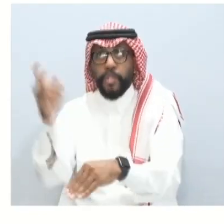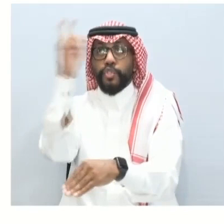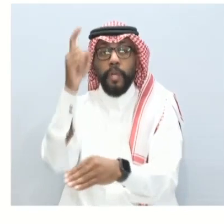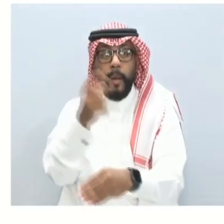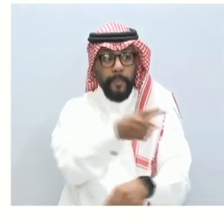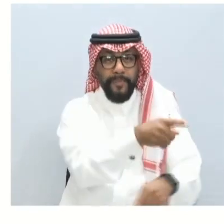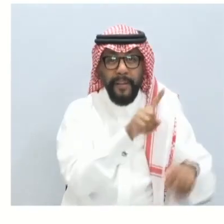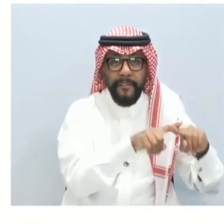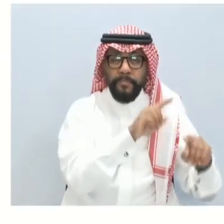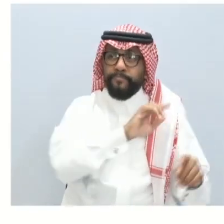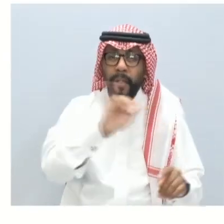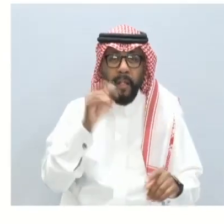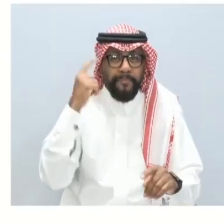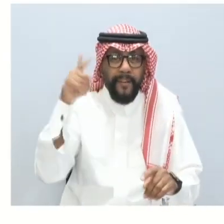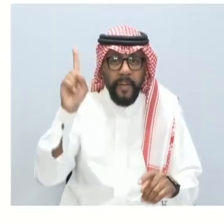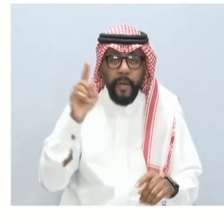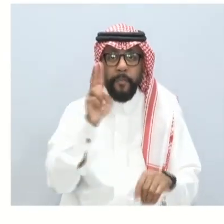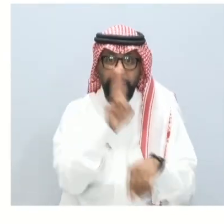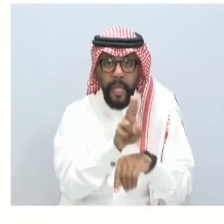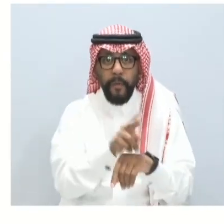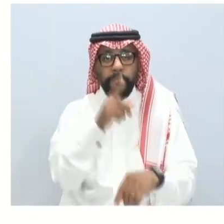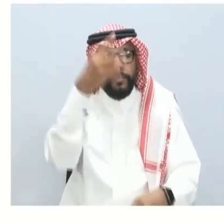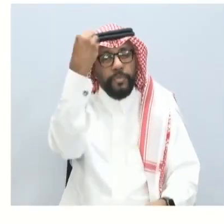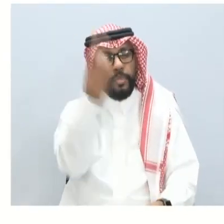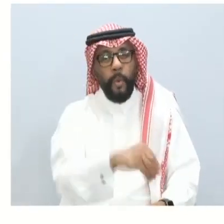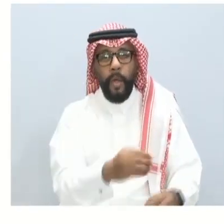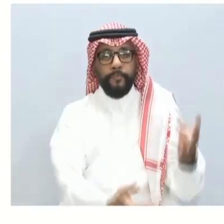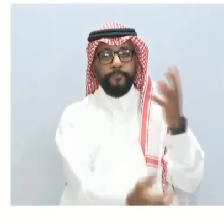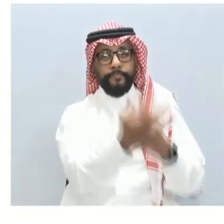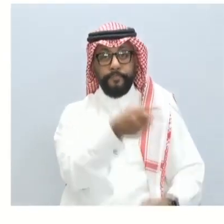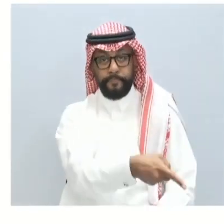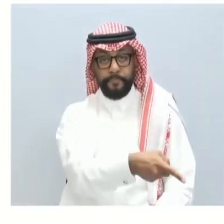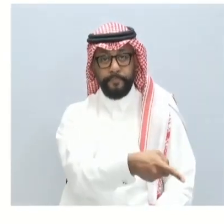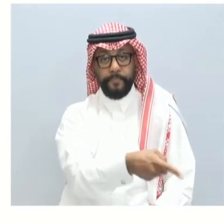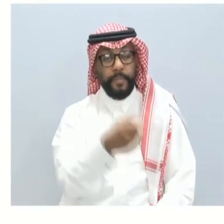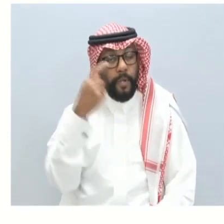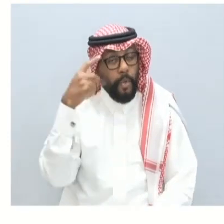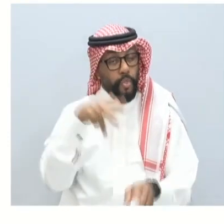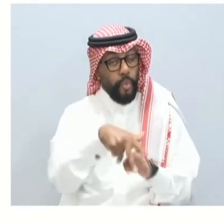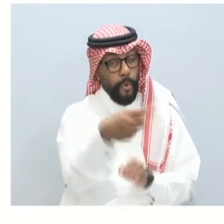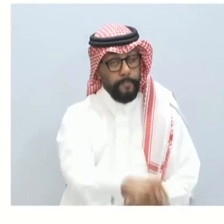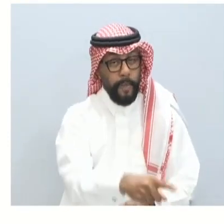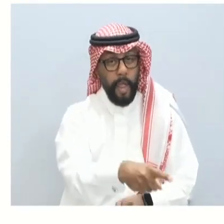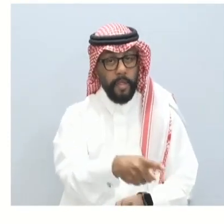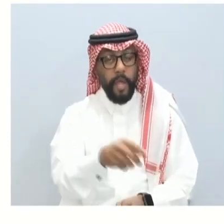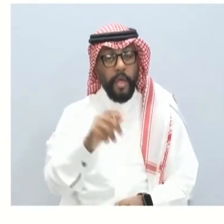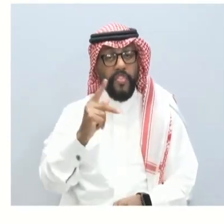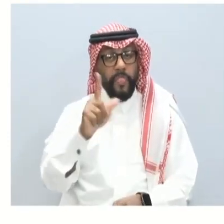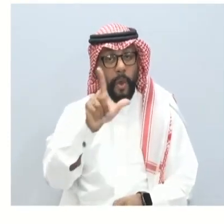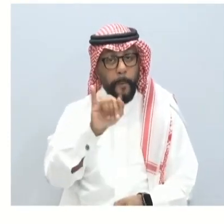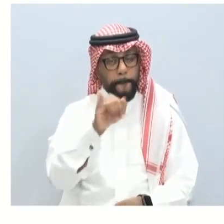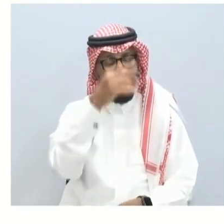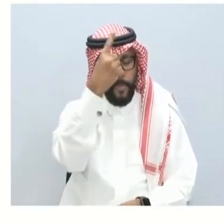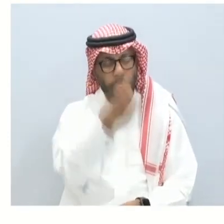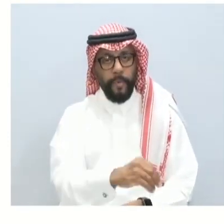في جهنم مثوا للكافرين تاملوا ومن اظلم قال الله ومن اظلم